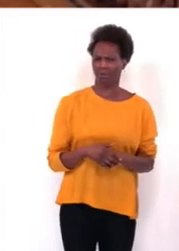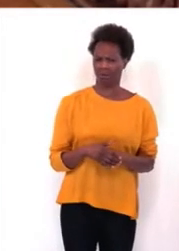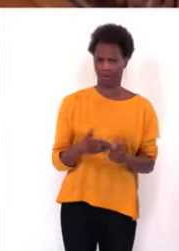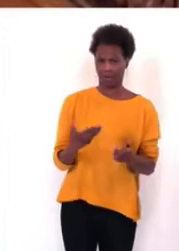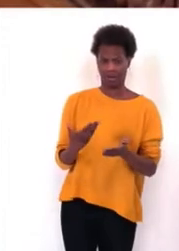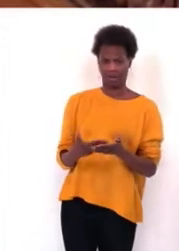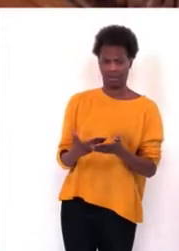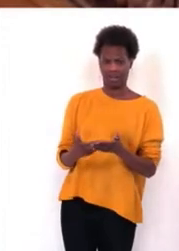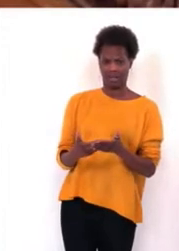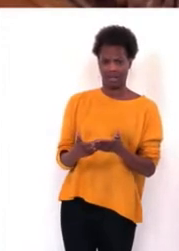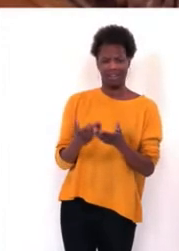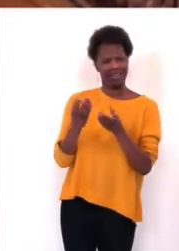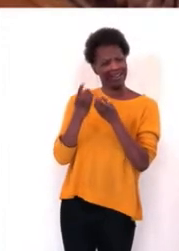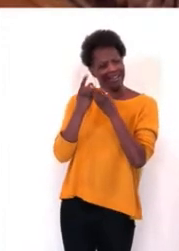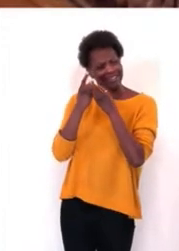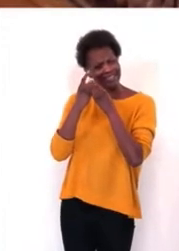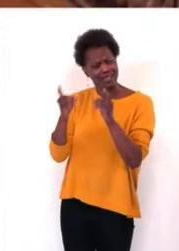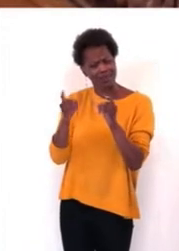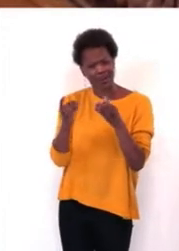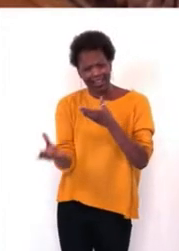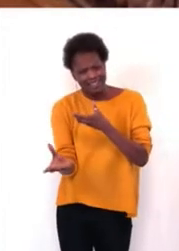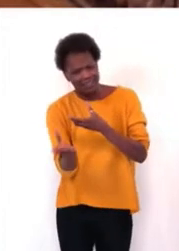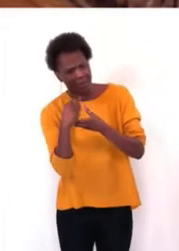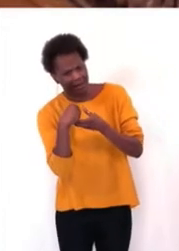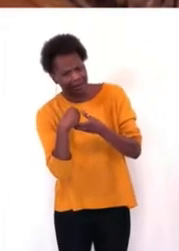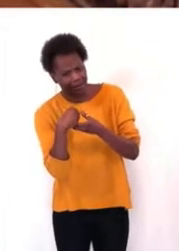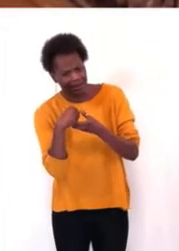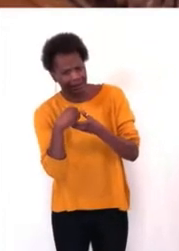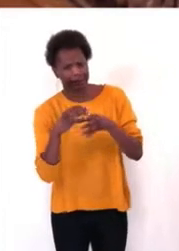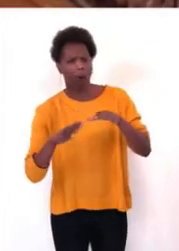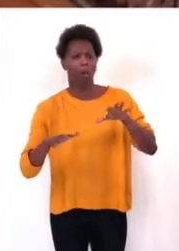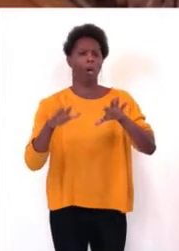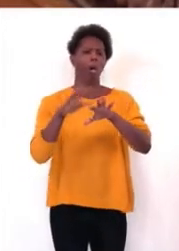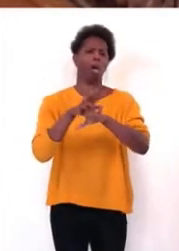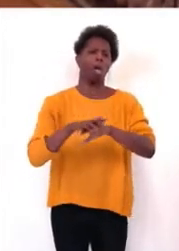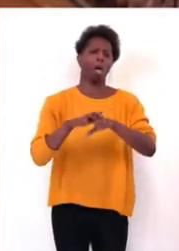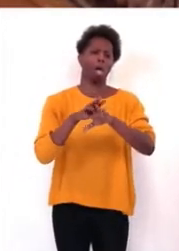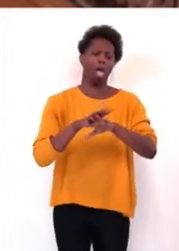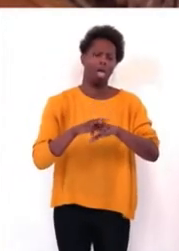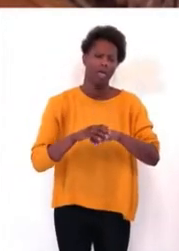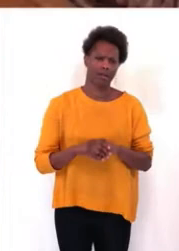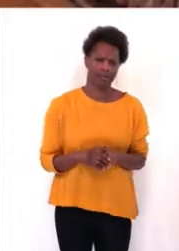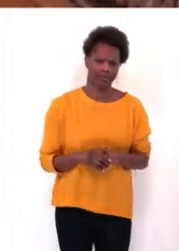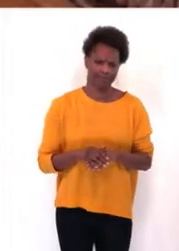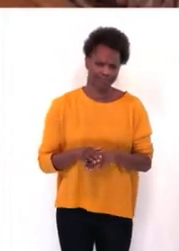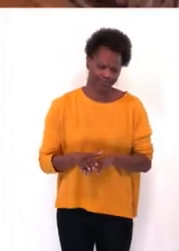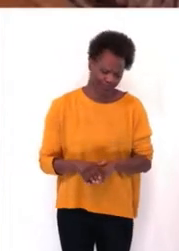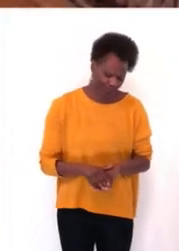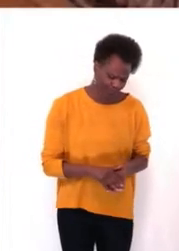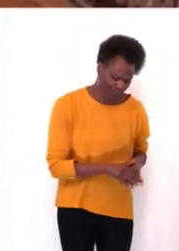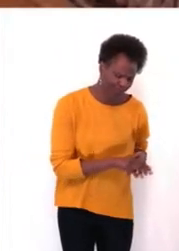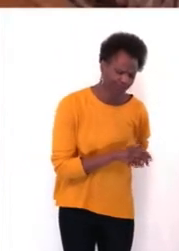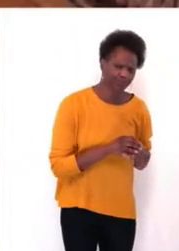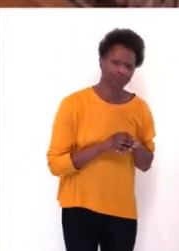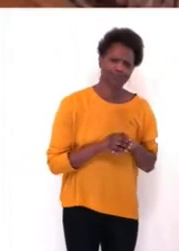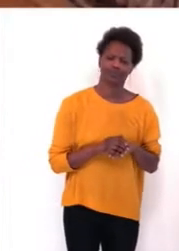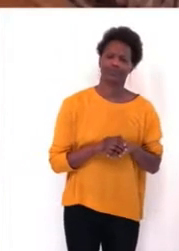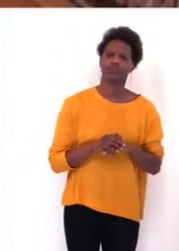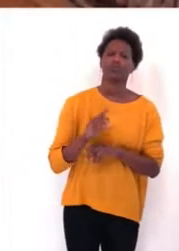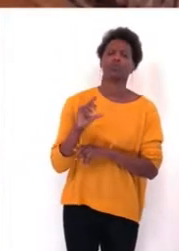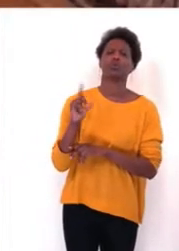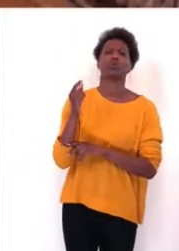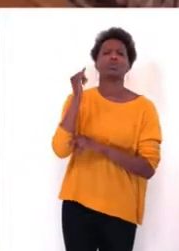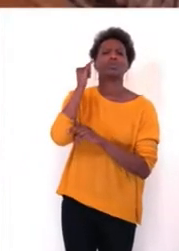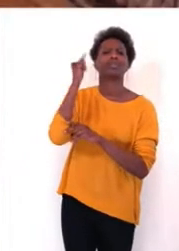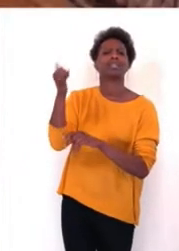participative à géométrie variable que vous nous proposez. Deuxième idée fausse. Vous voulez faire croire que vous êtes